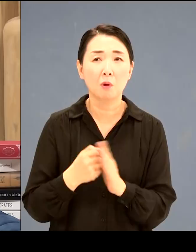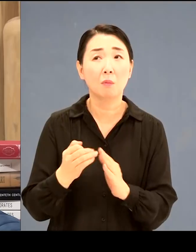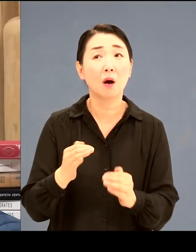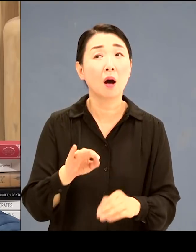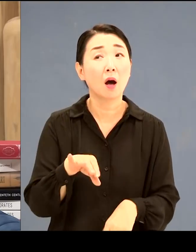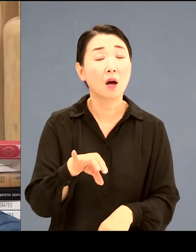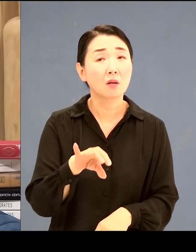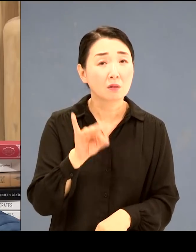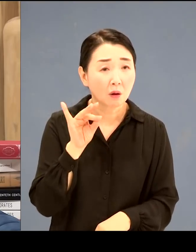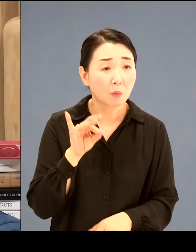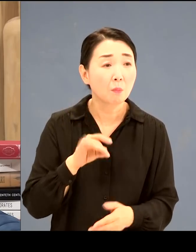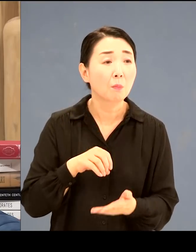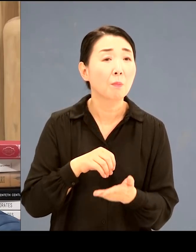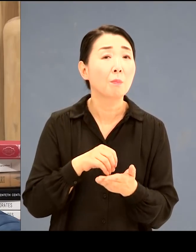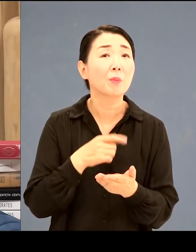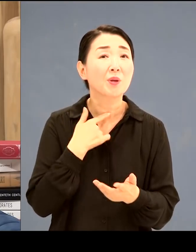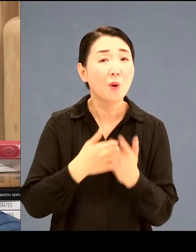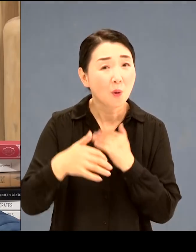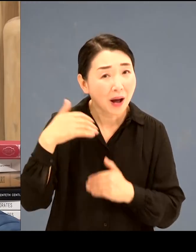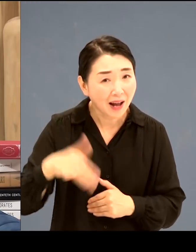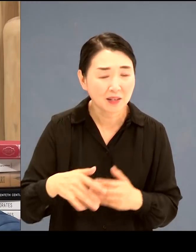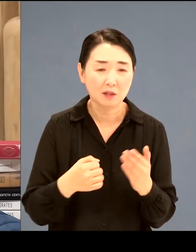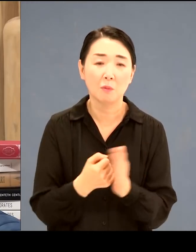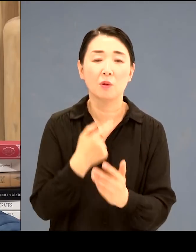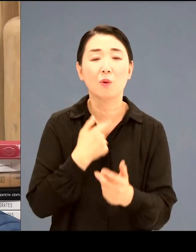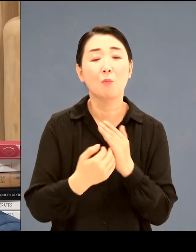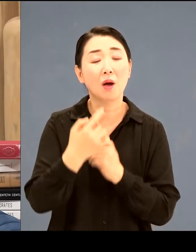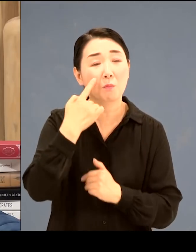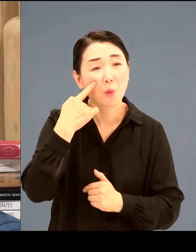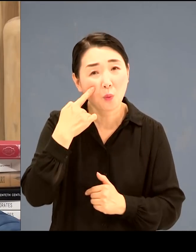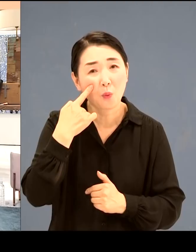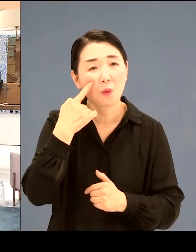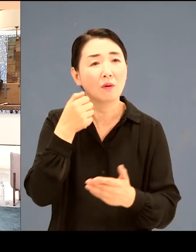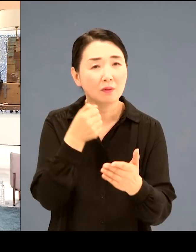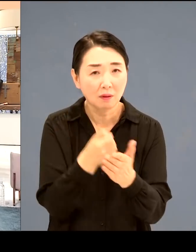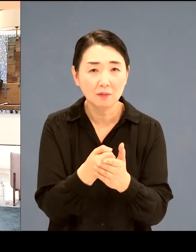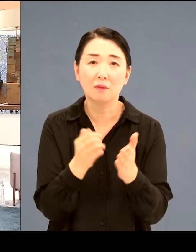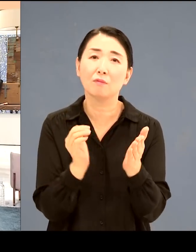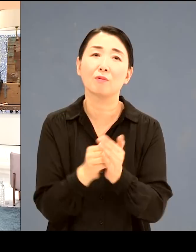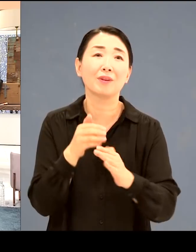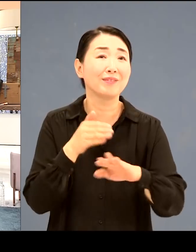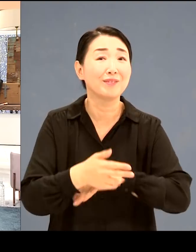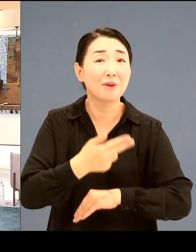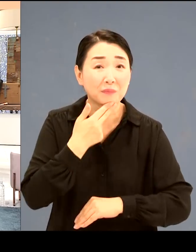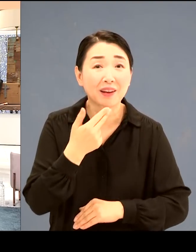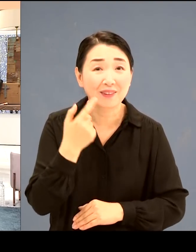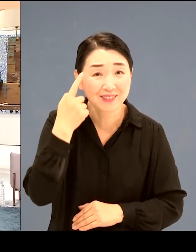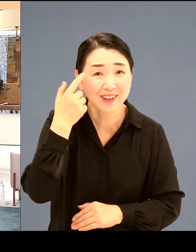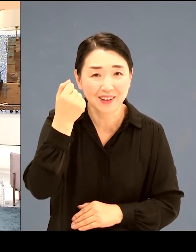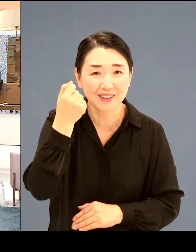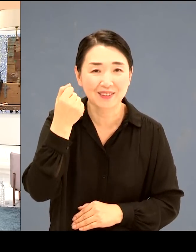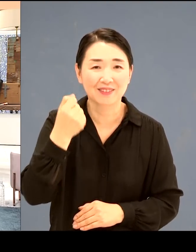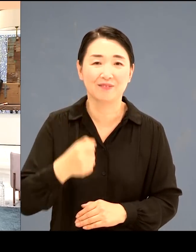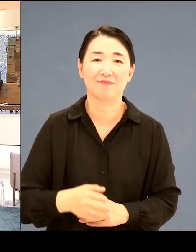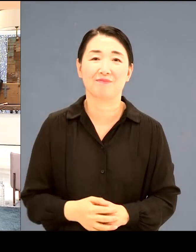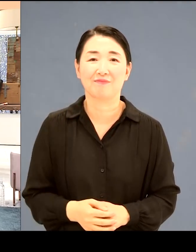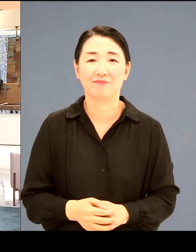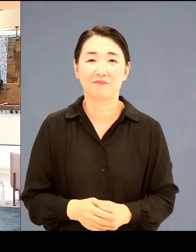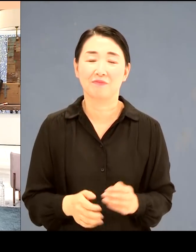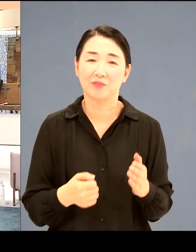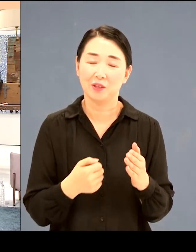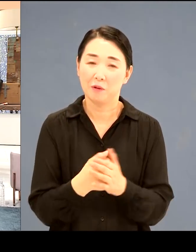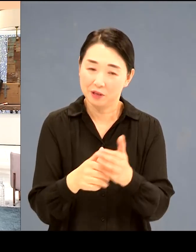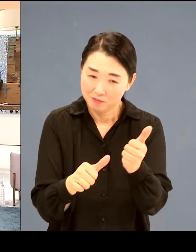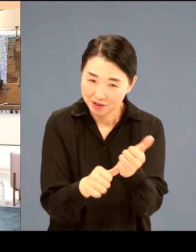경험해보지 않은 것이니까 그럼 경험을 해보고 결정해도 늦지 않겠다 생각을 해서 일단 그